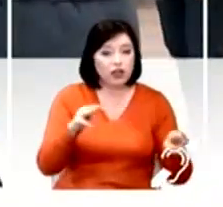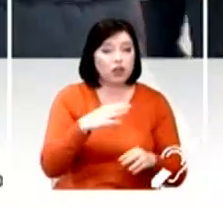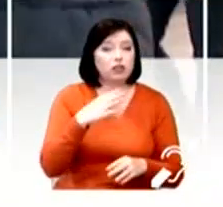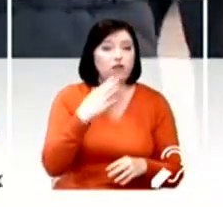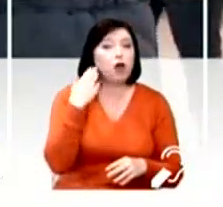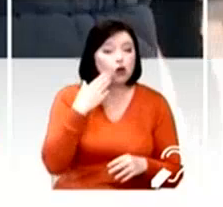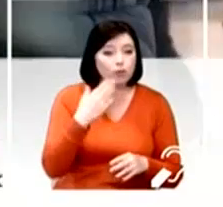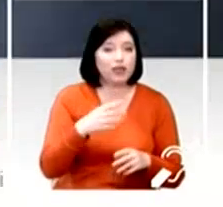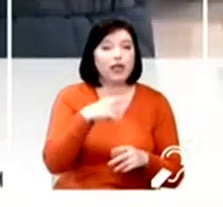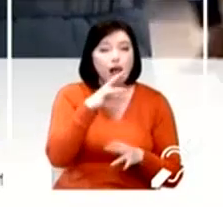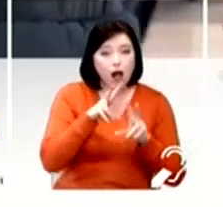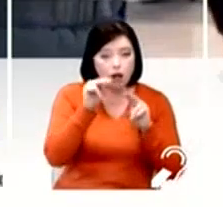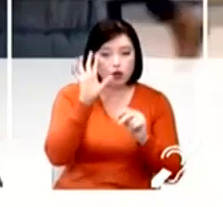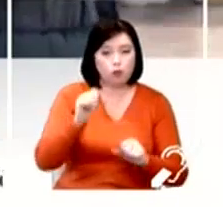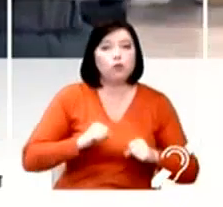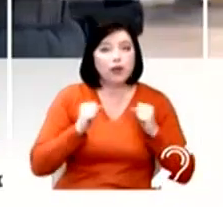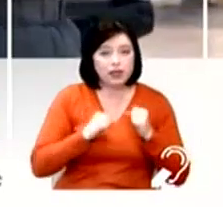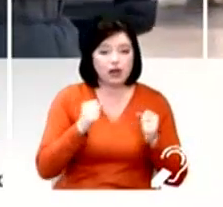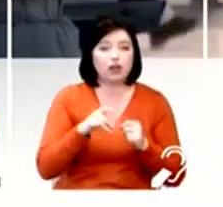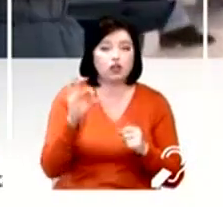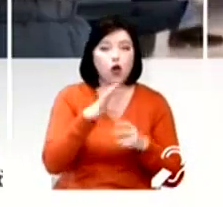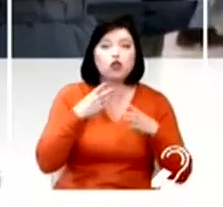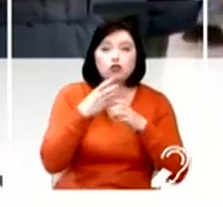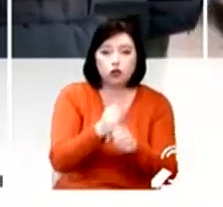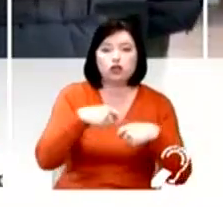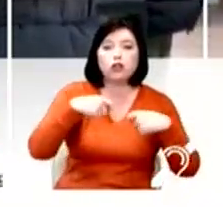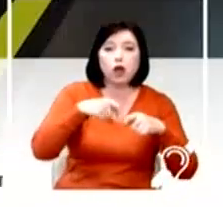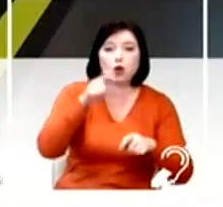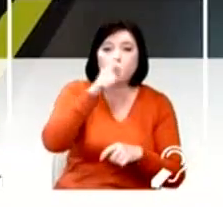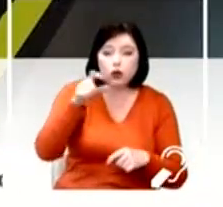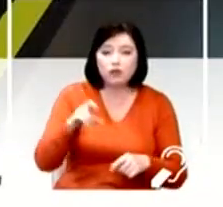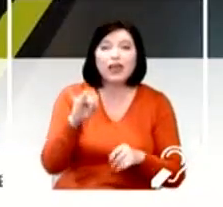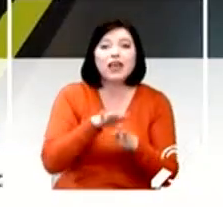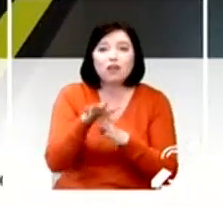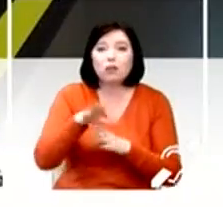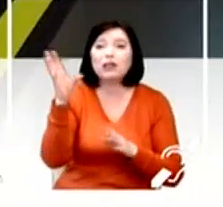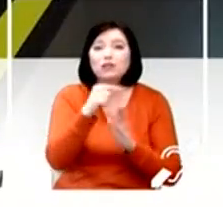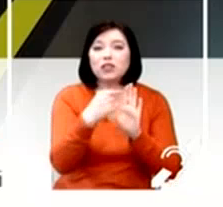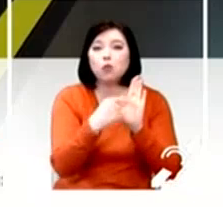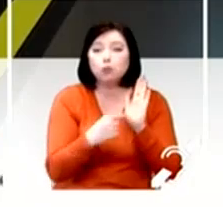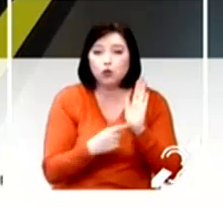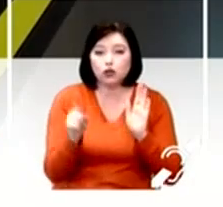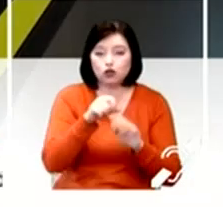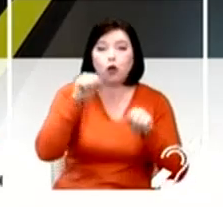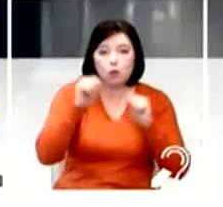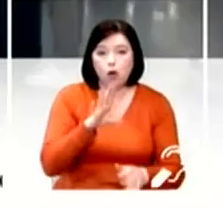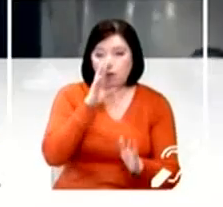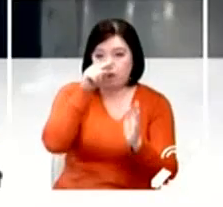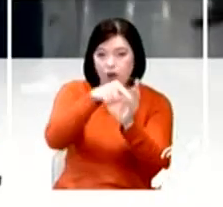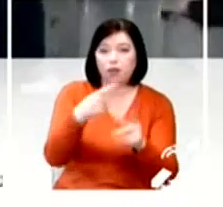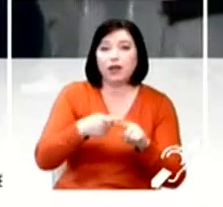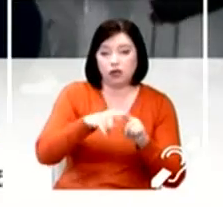să sporească eforturile de combatere a traficului de persoane și de îndeplinirea criteriilor tehnice pentru admiterea în